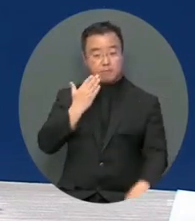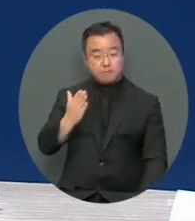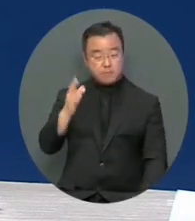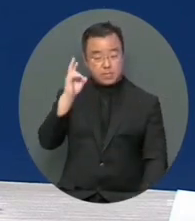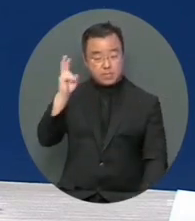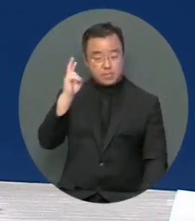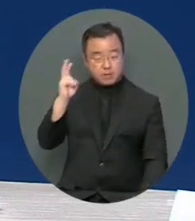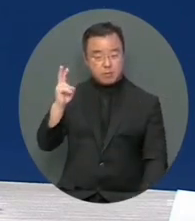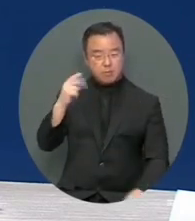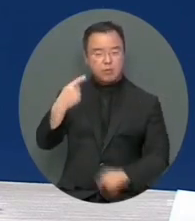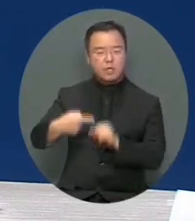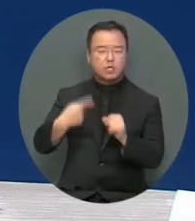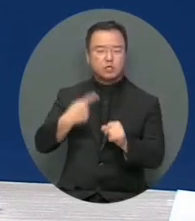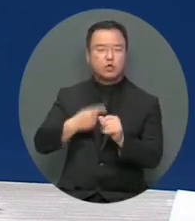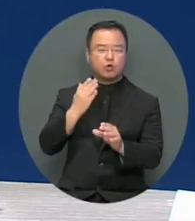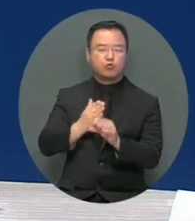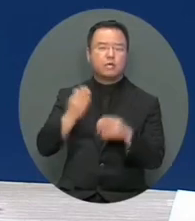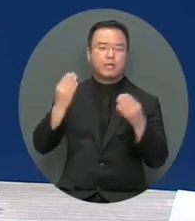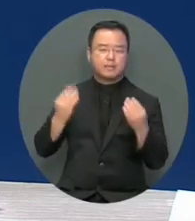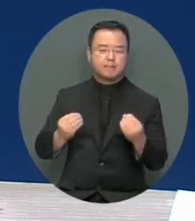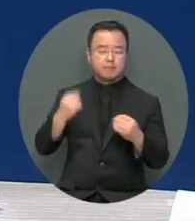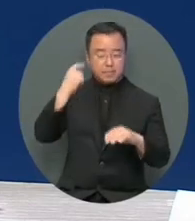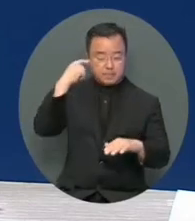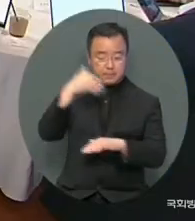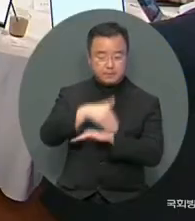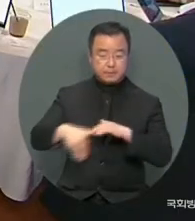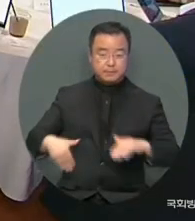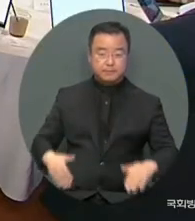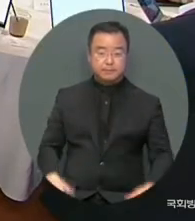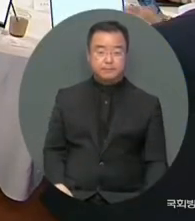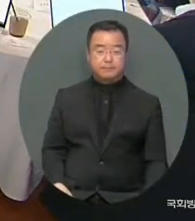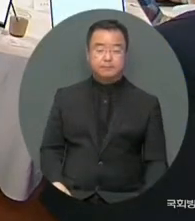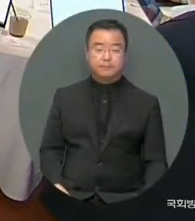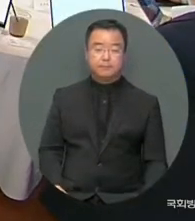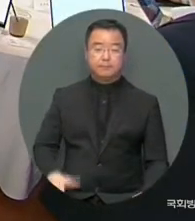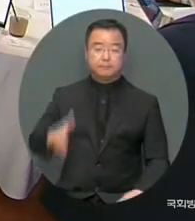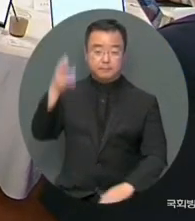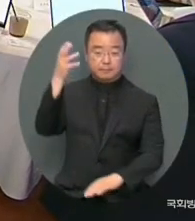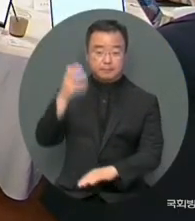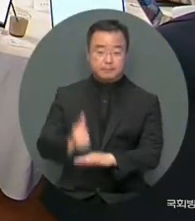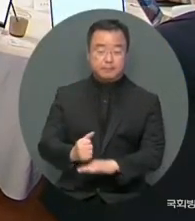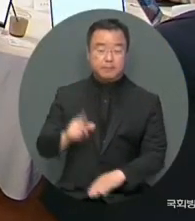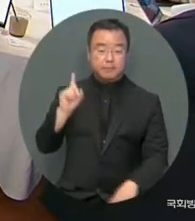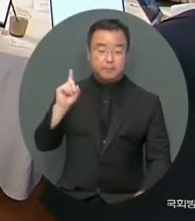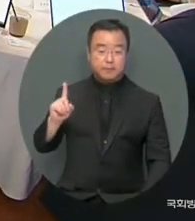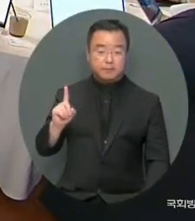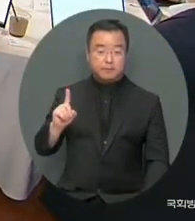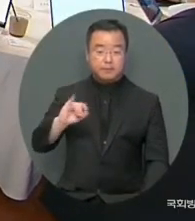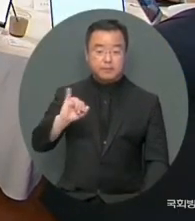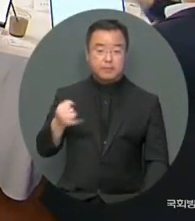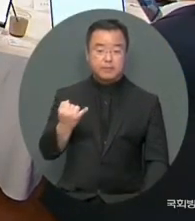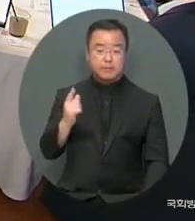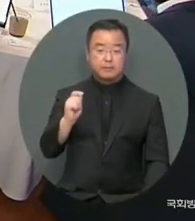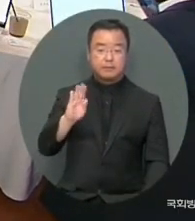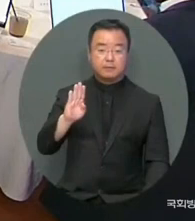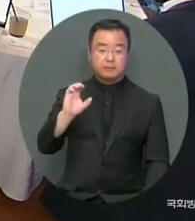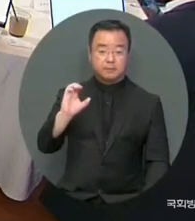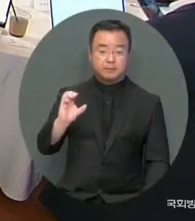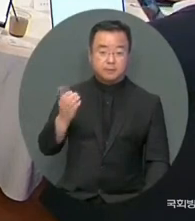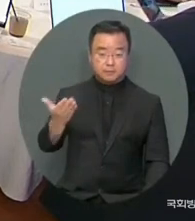그것도 연내에 마무리할 생각입니다. 마지막으로 한 분 더 질문 받겠습니다. JTBC 기자님.